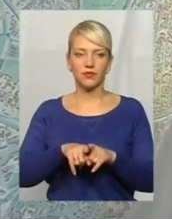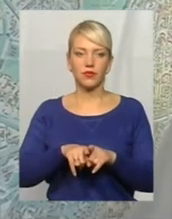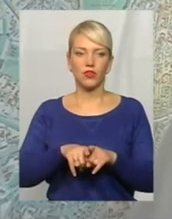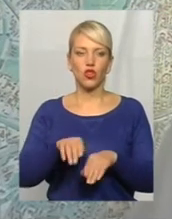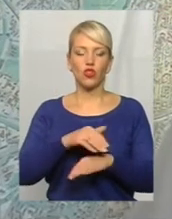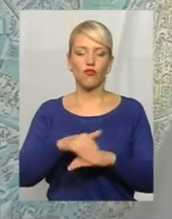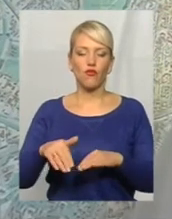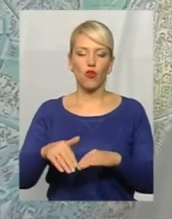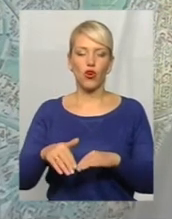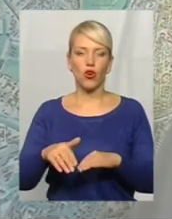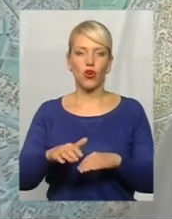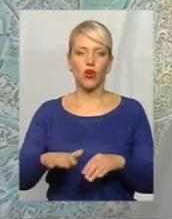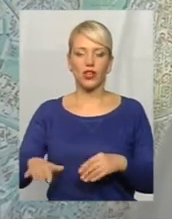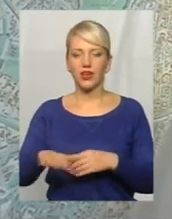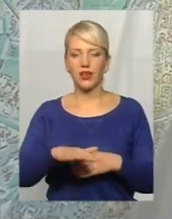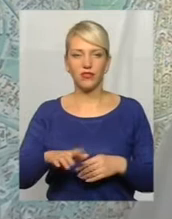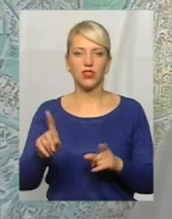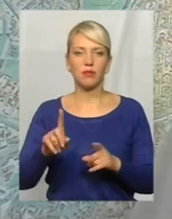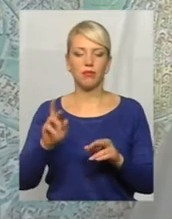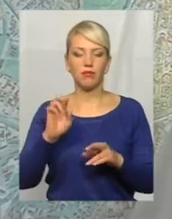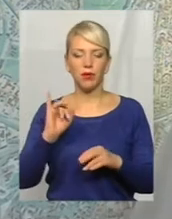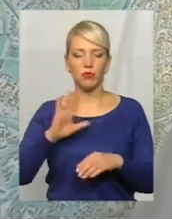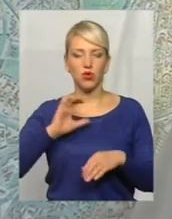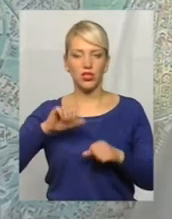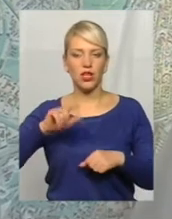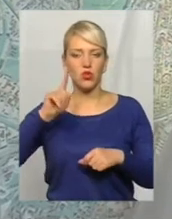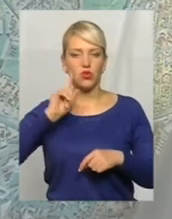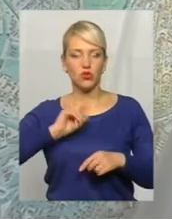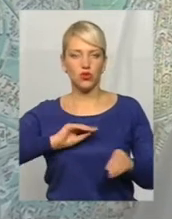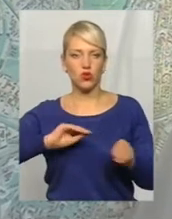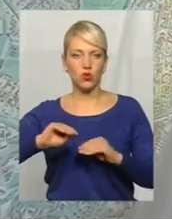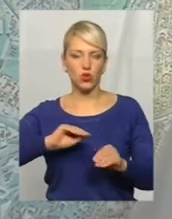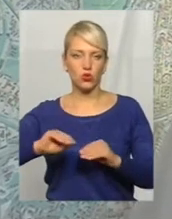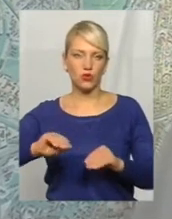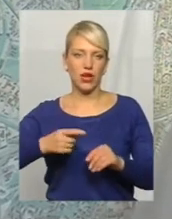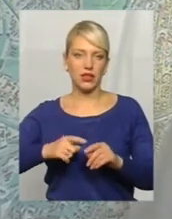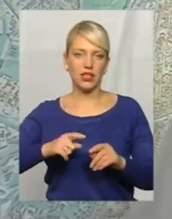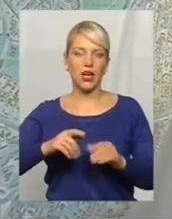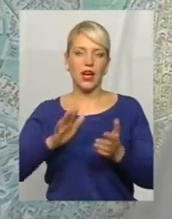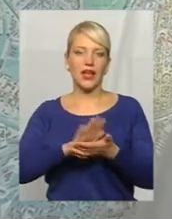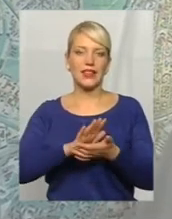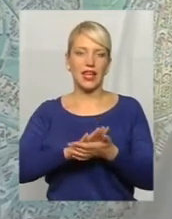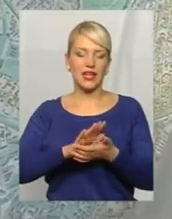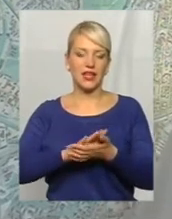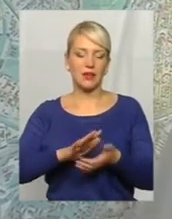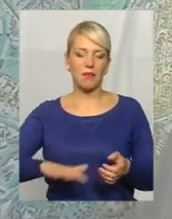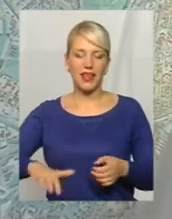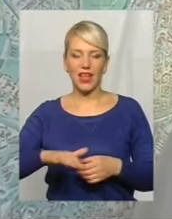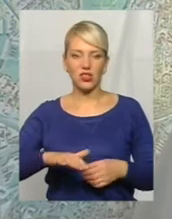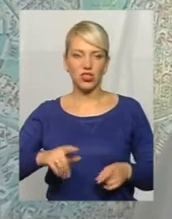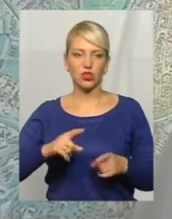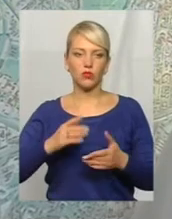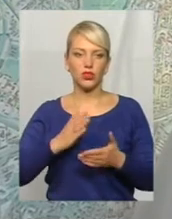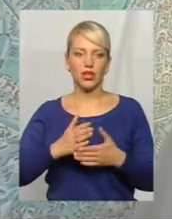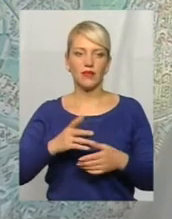дворів, де можна було б зручно розташувати контейнерні майданчики. Тому, як ви бачите, навіть є такі от